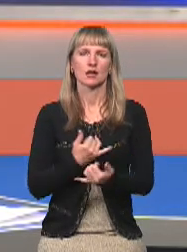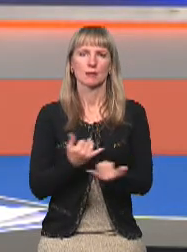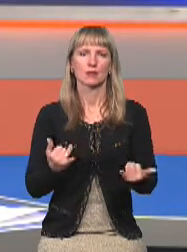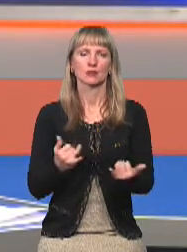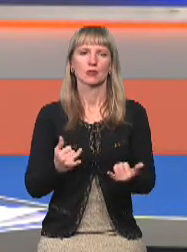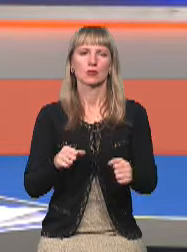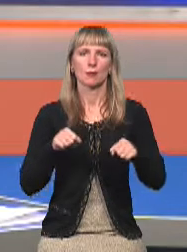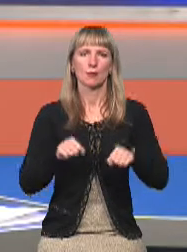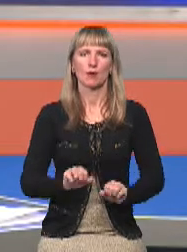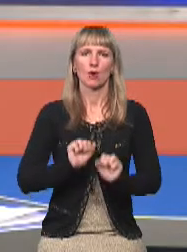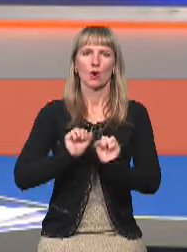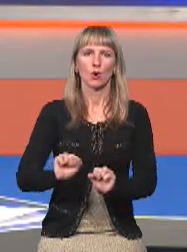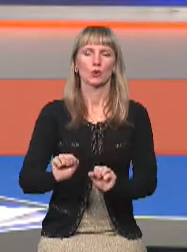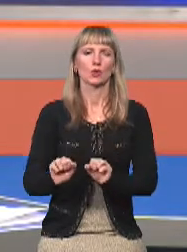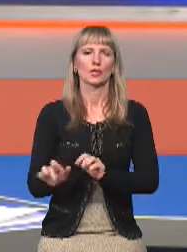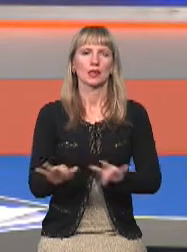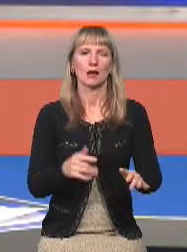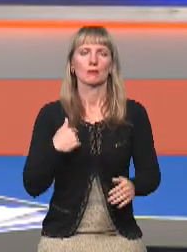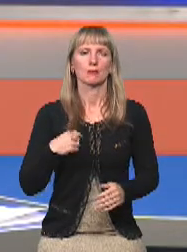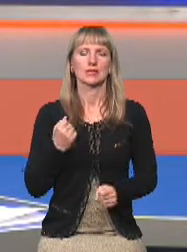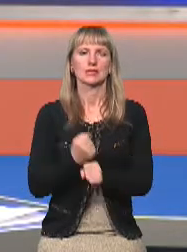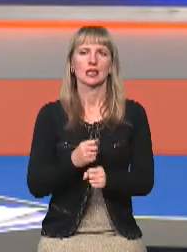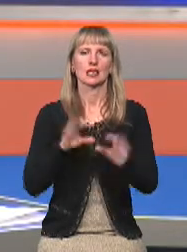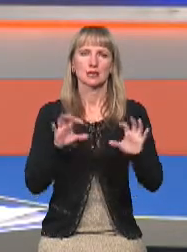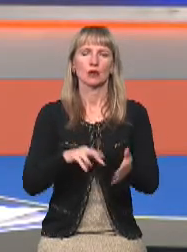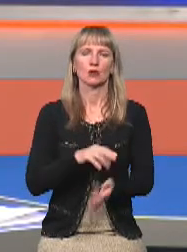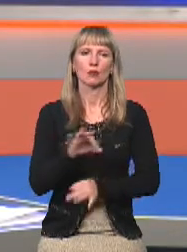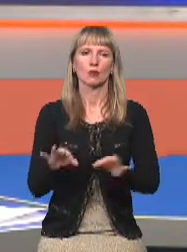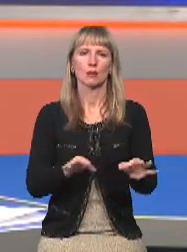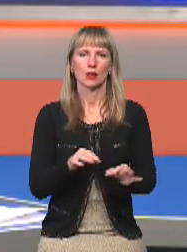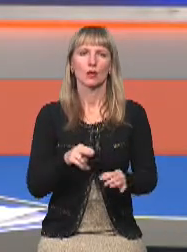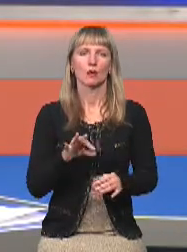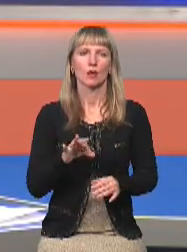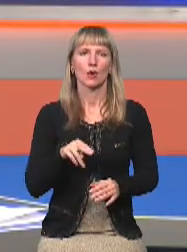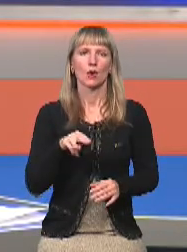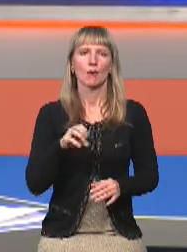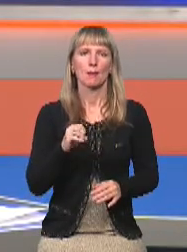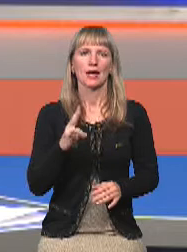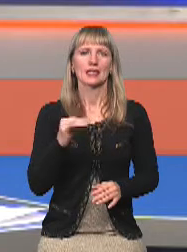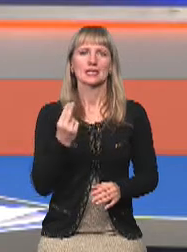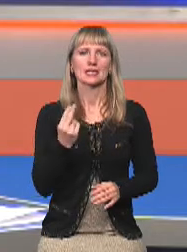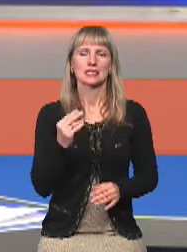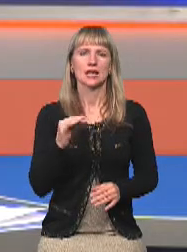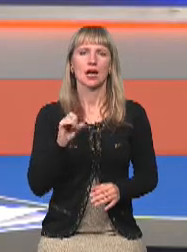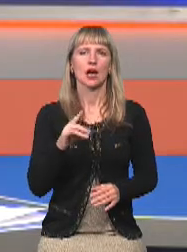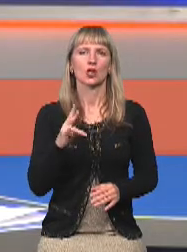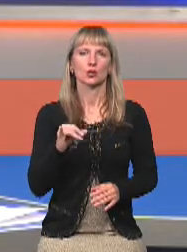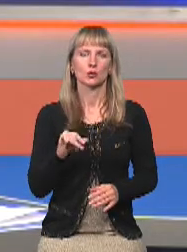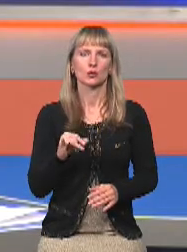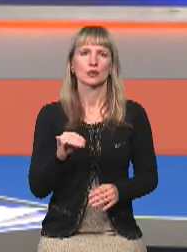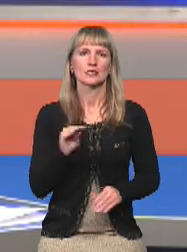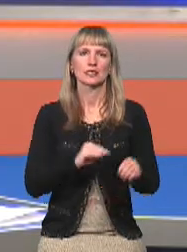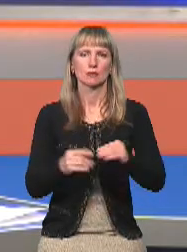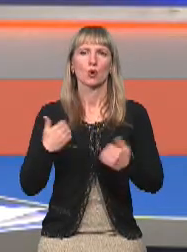правоохоронної діяльності. Ми напрацювали законопроект 7337 про пенітенціарну систему, який вже зареєстрований у Верховній